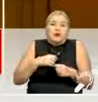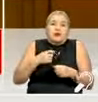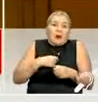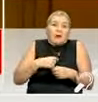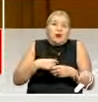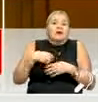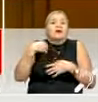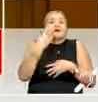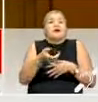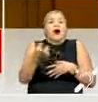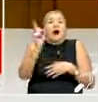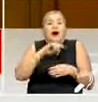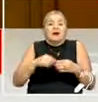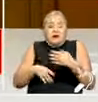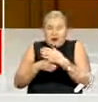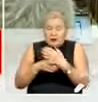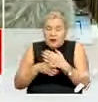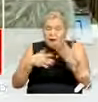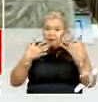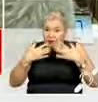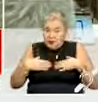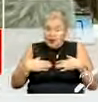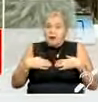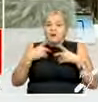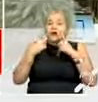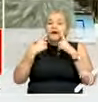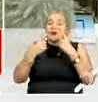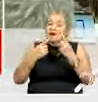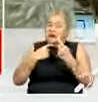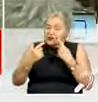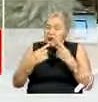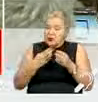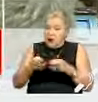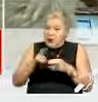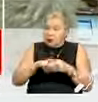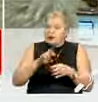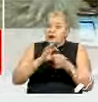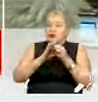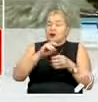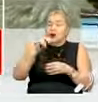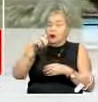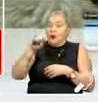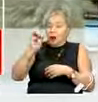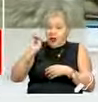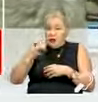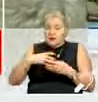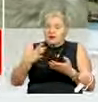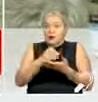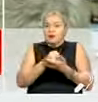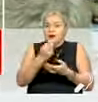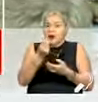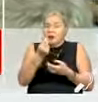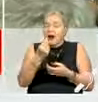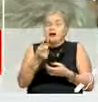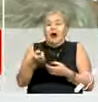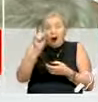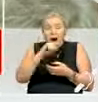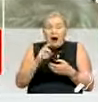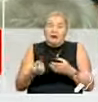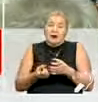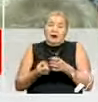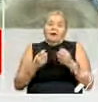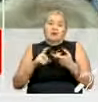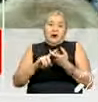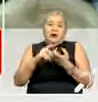Se speră la o negociere suplimentară cu oficialii de la Bruxelles pentru a se obține noi sume pe această temă. Dar